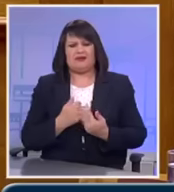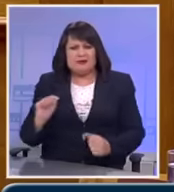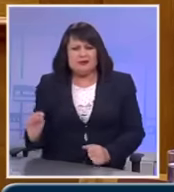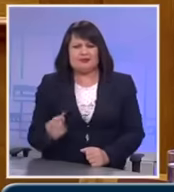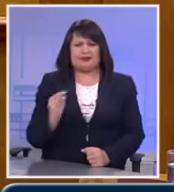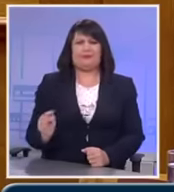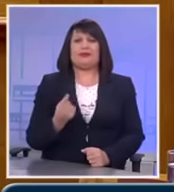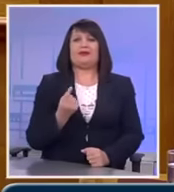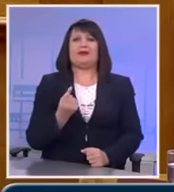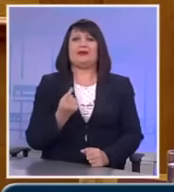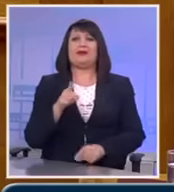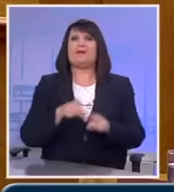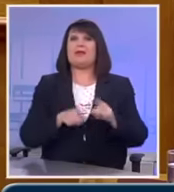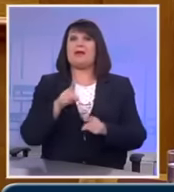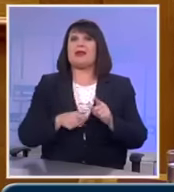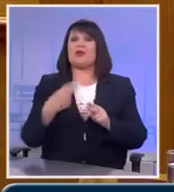κάποιοι